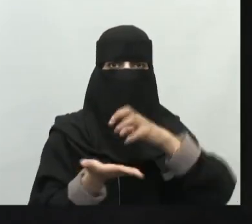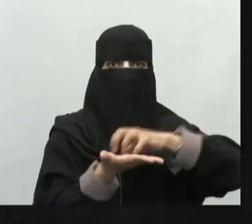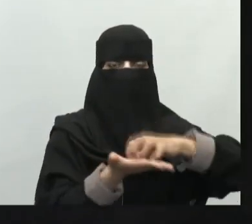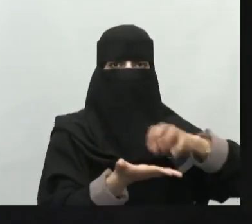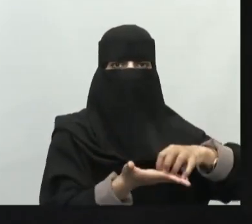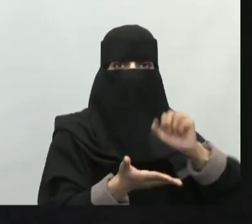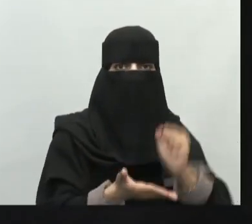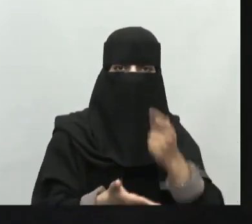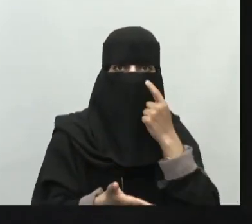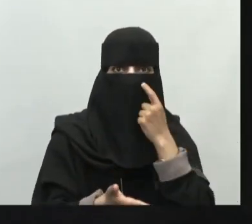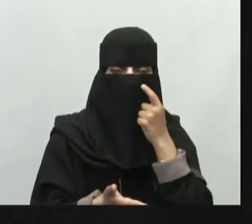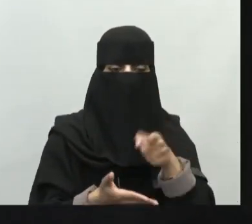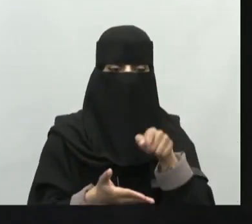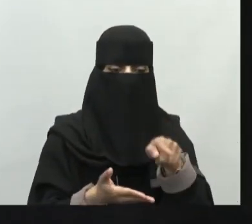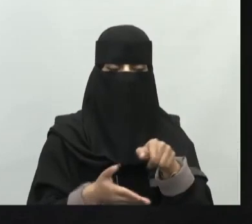عيش هذه